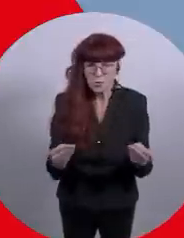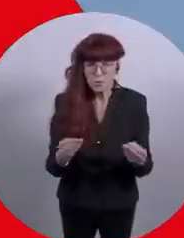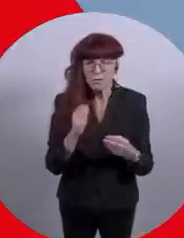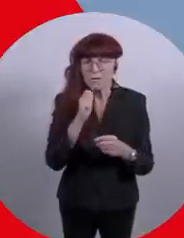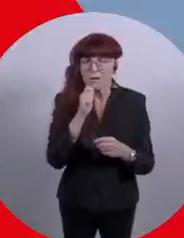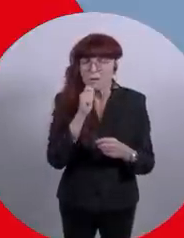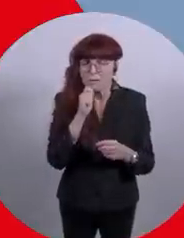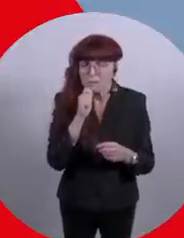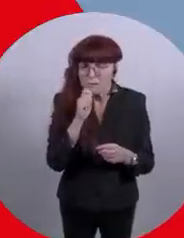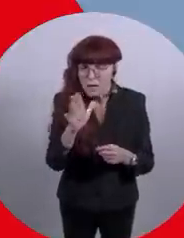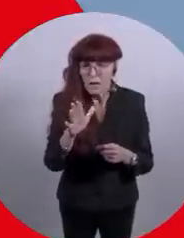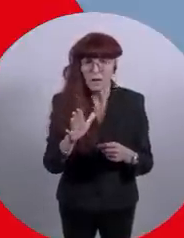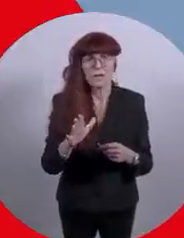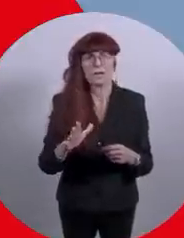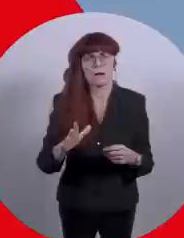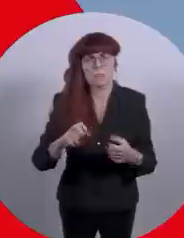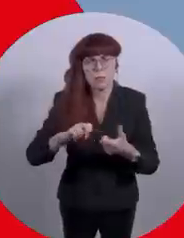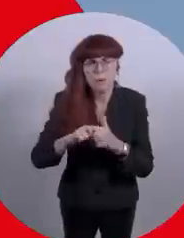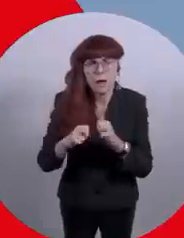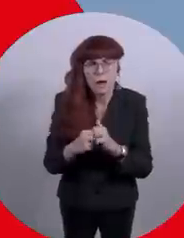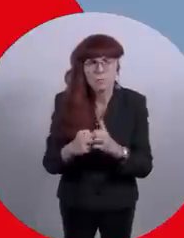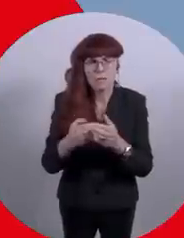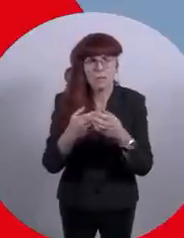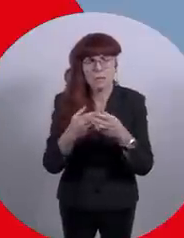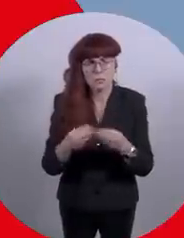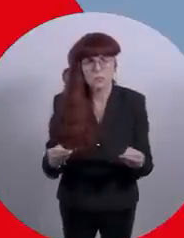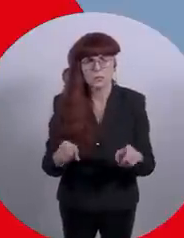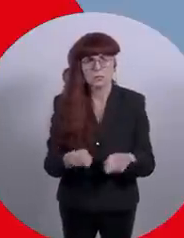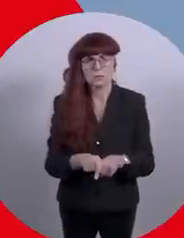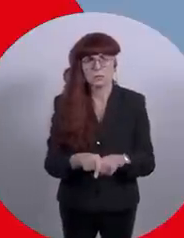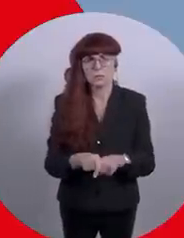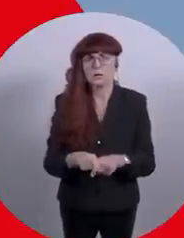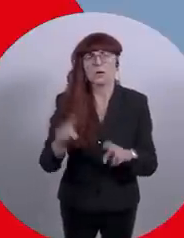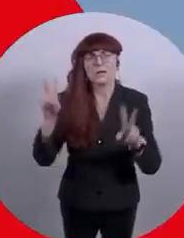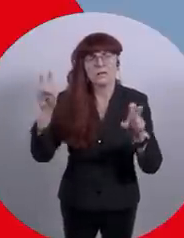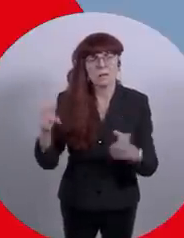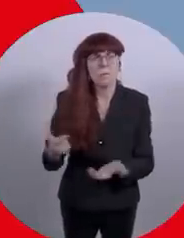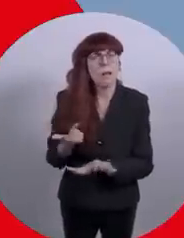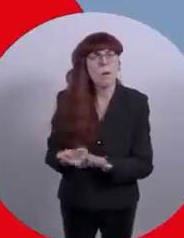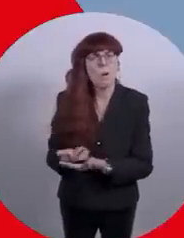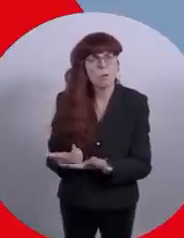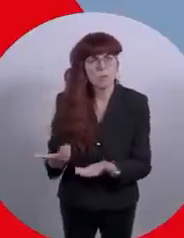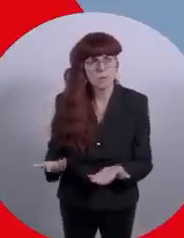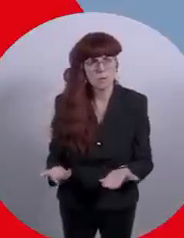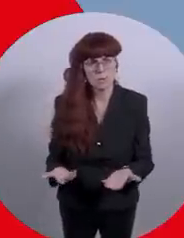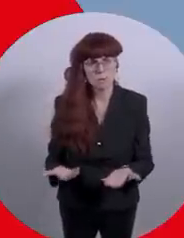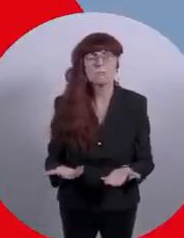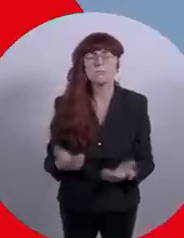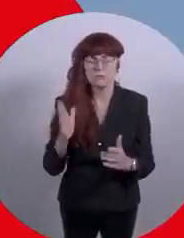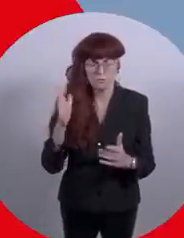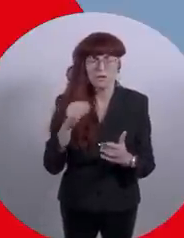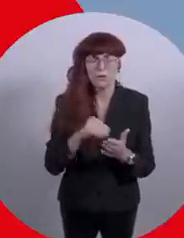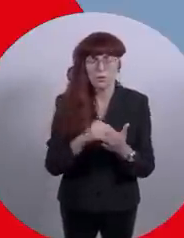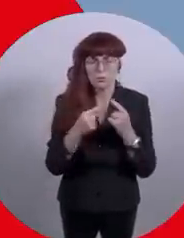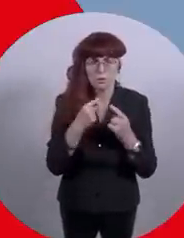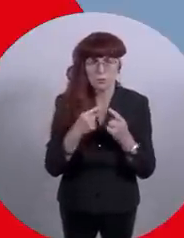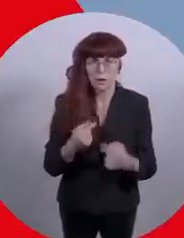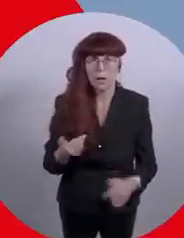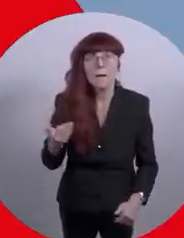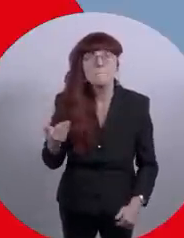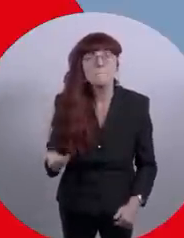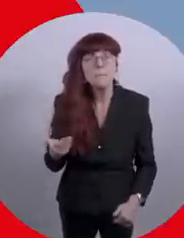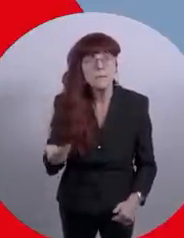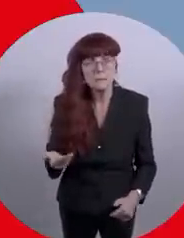Alltagsfragen in der Frage der Entlohnung auch dazu werde ich heute noch kommen in der Frage damit Preise